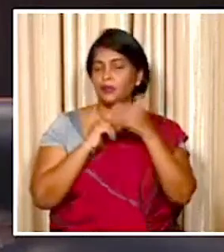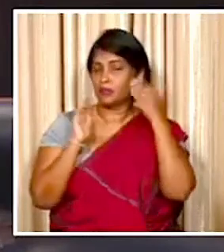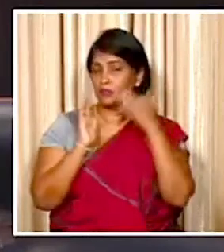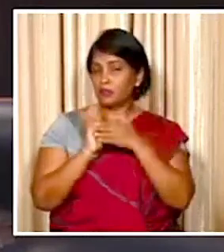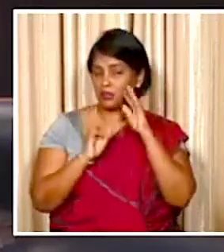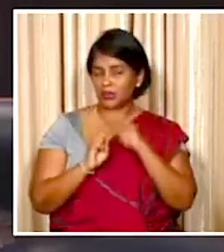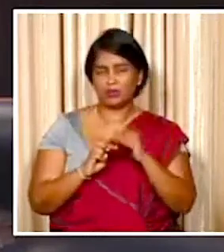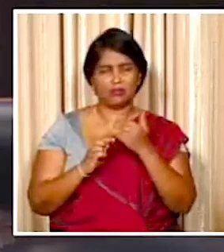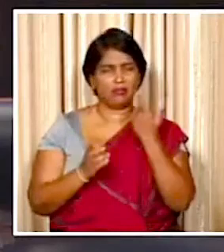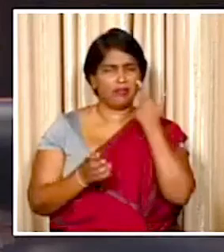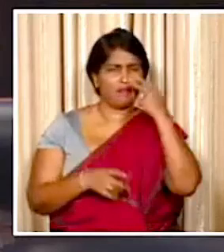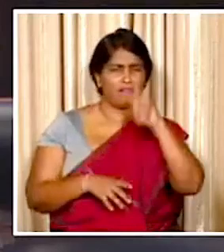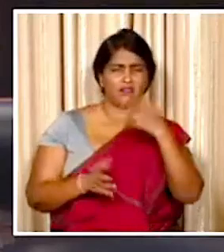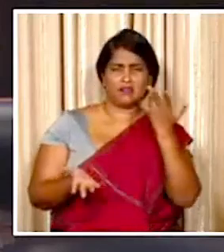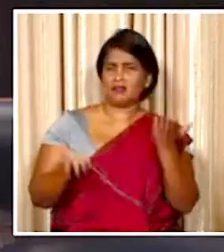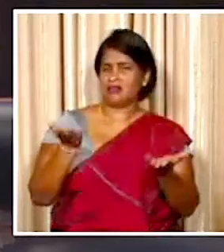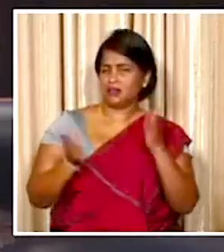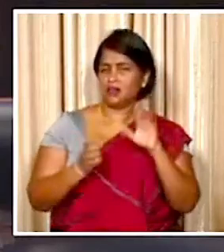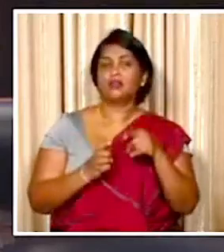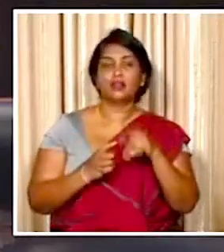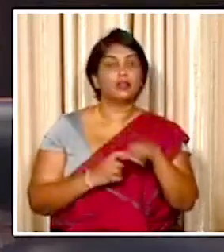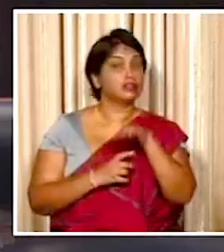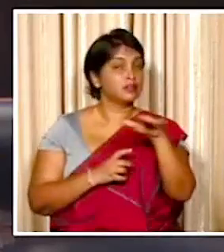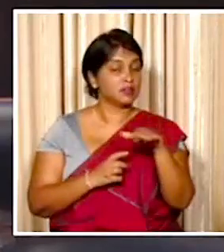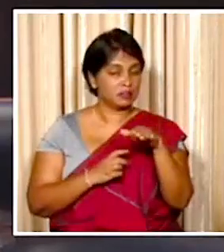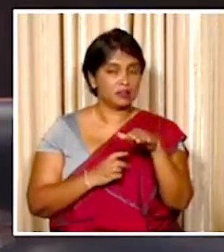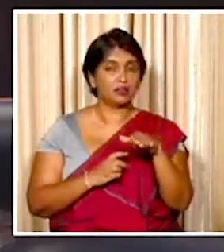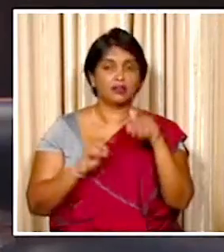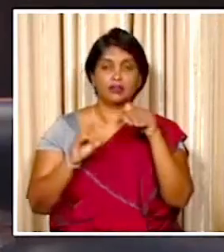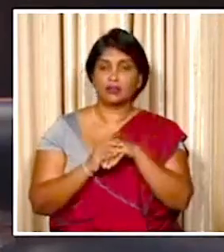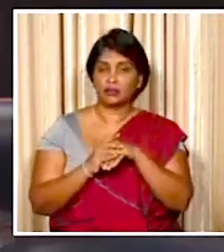अतिवेन अविनिश्चित भावय तुल समाजय तुल